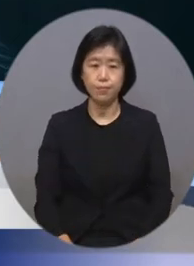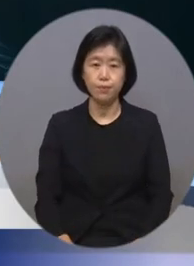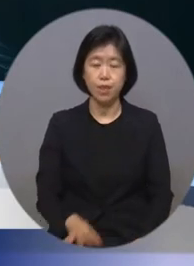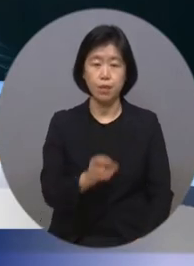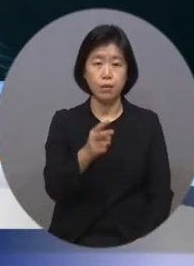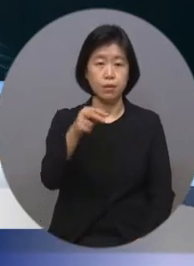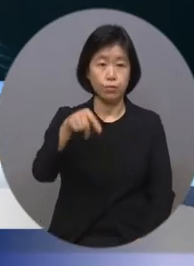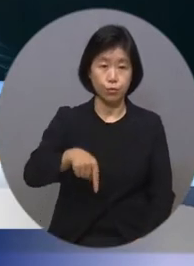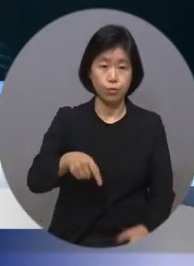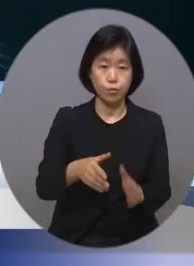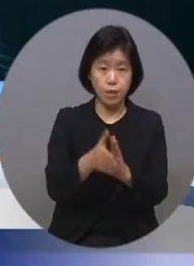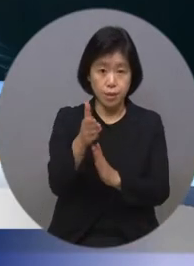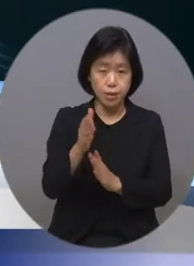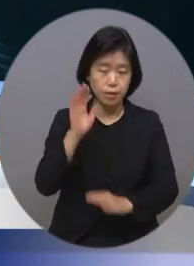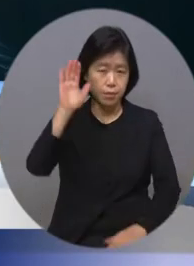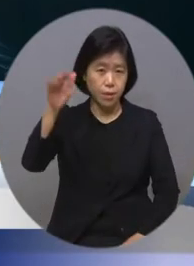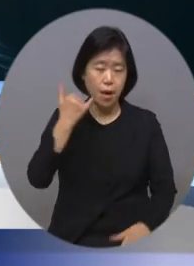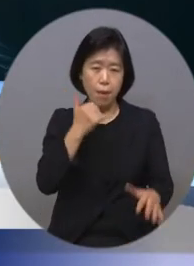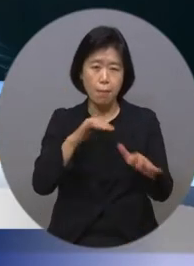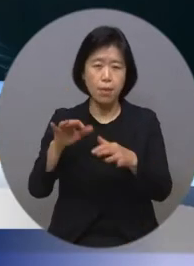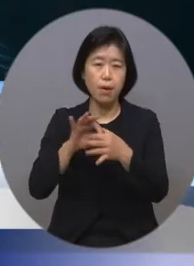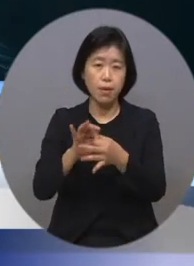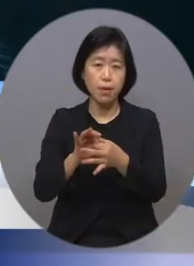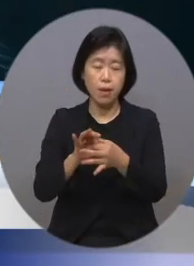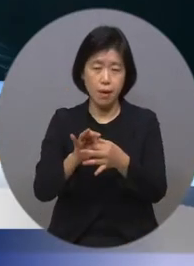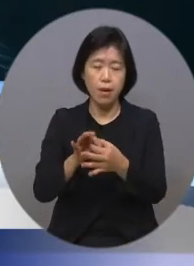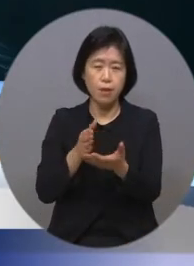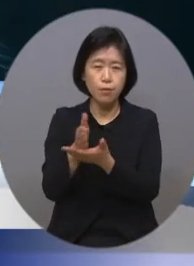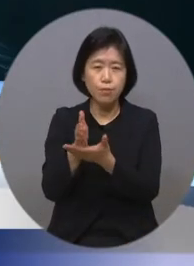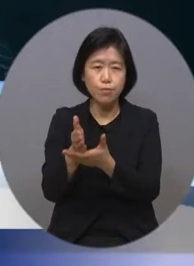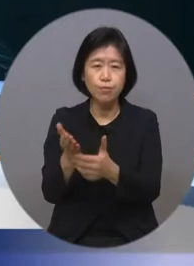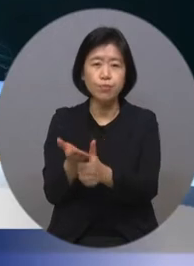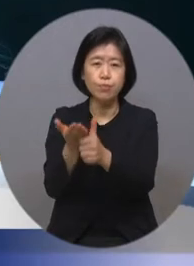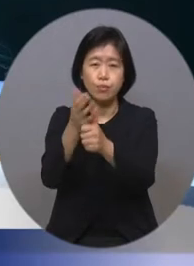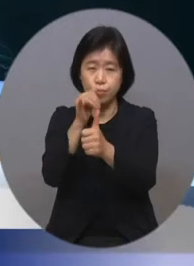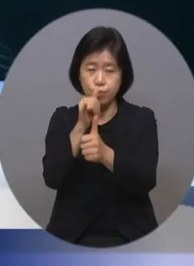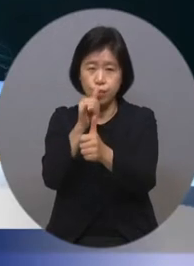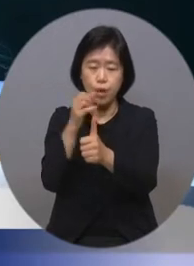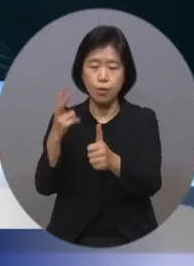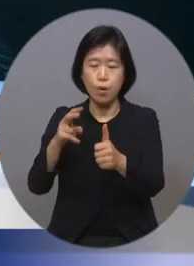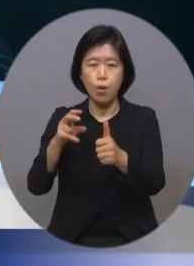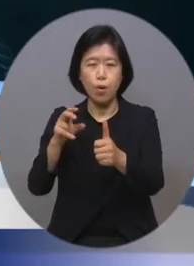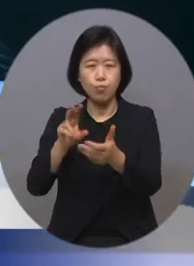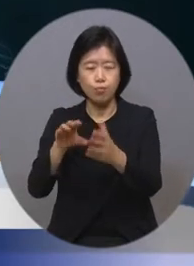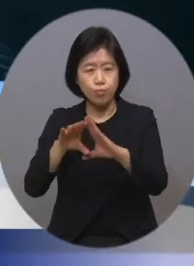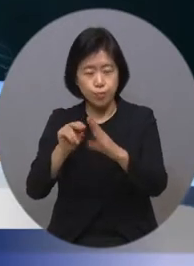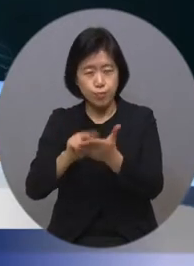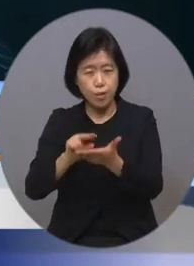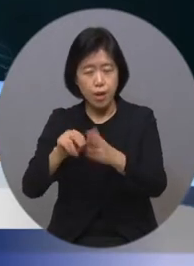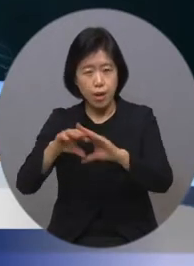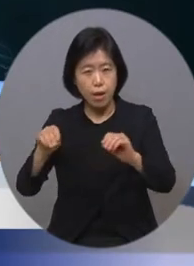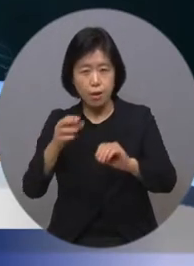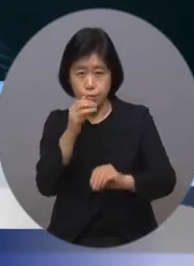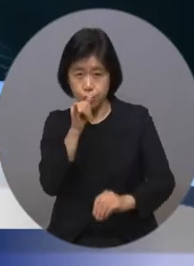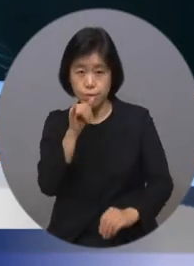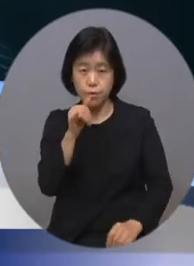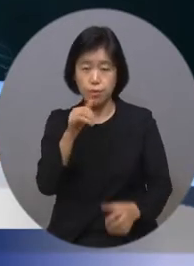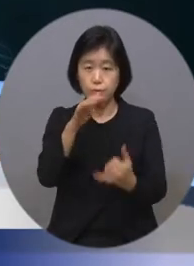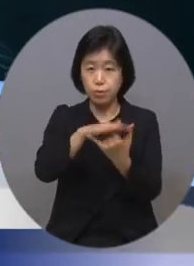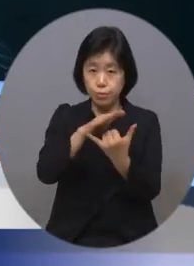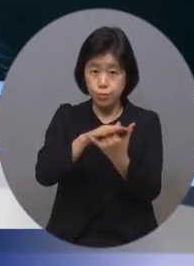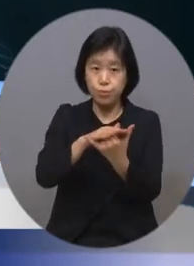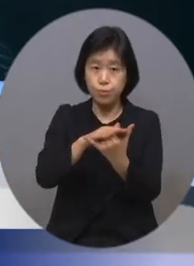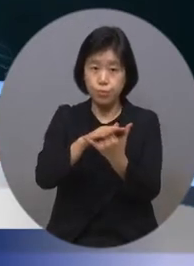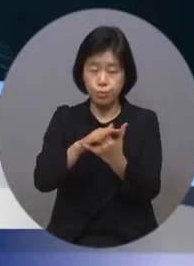여수시가 미래 해양 인재를 양성하고 해양 관련 재난 상황에서 청소년들의 대처 능력을 배양하기 위해 전국